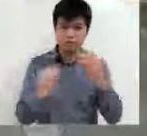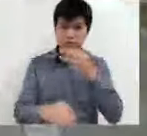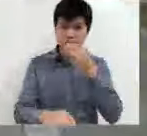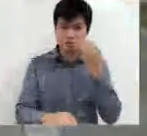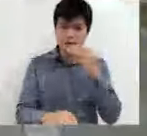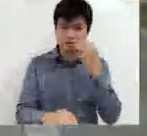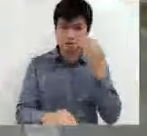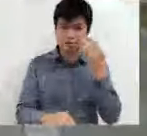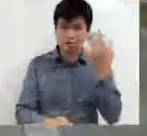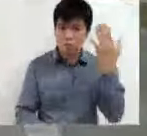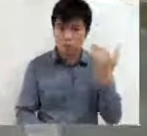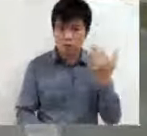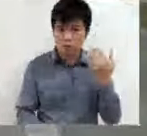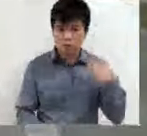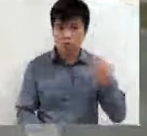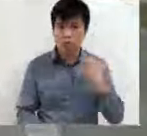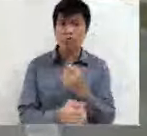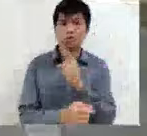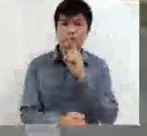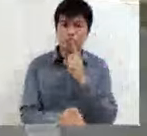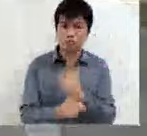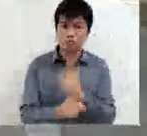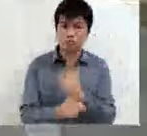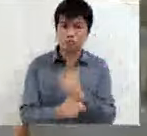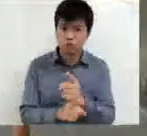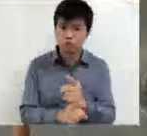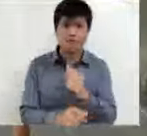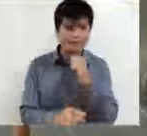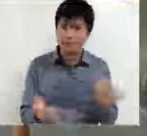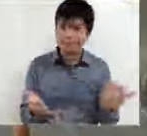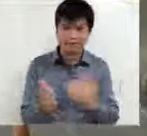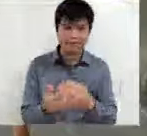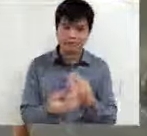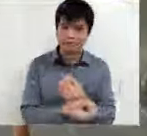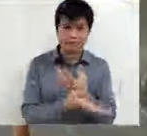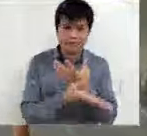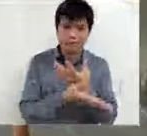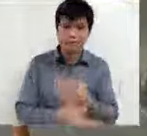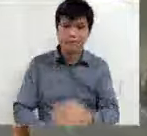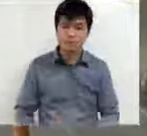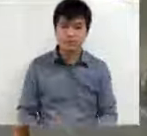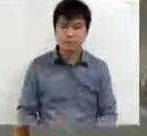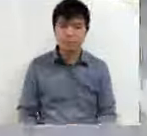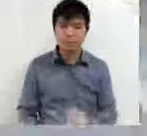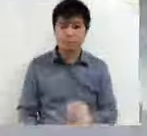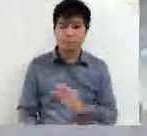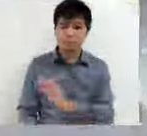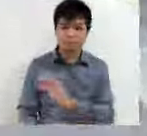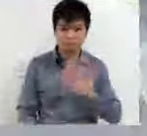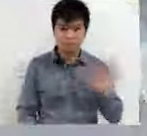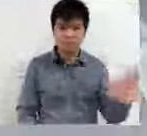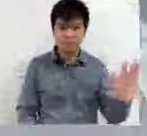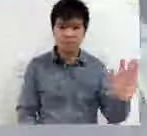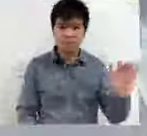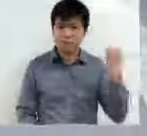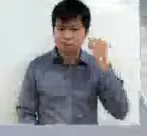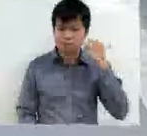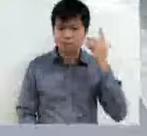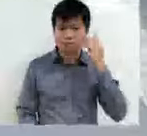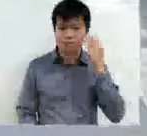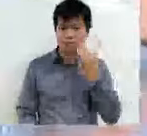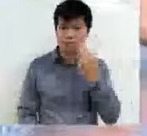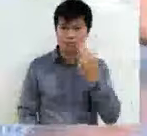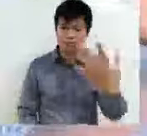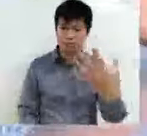gayon, masigurong hindi na ito muli pang mangyayari. Nagbabalita mula sa frontline, Jenny Dongon, News